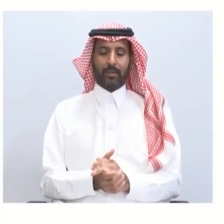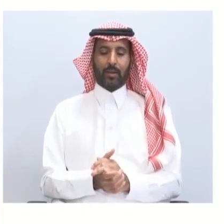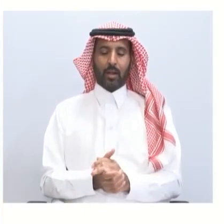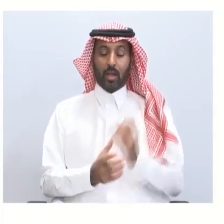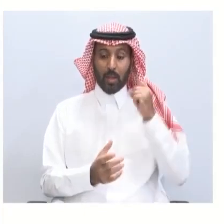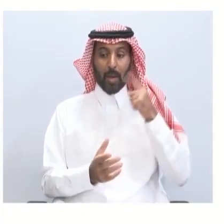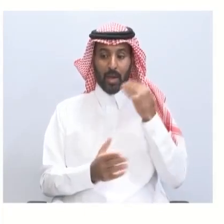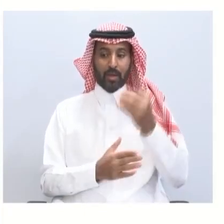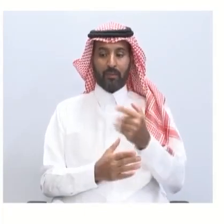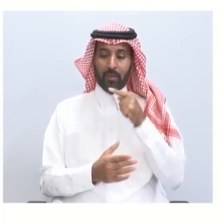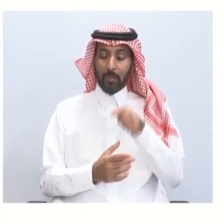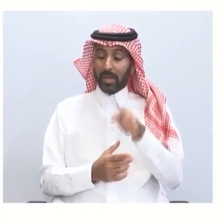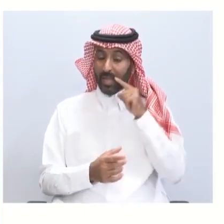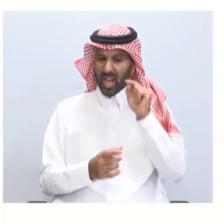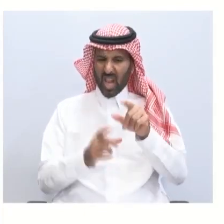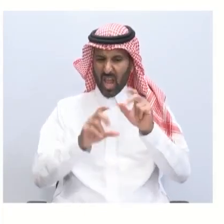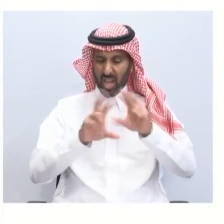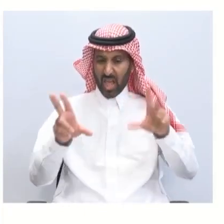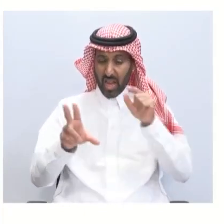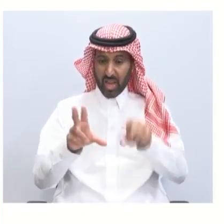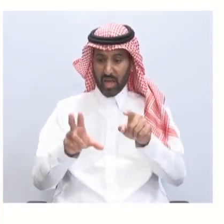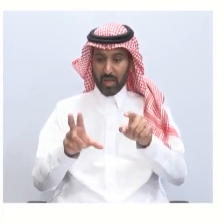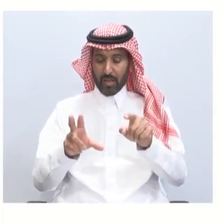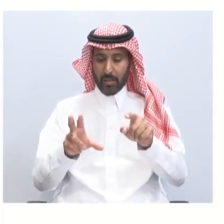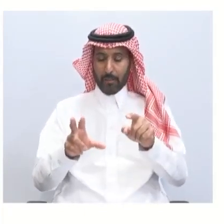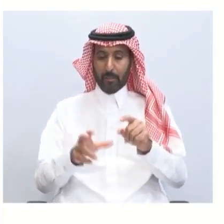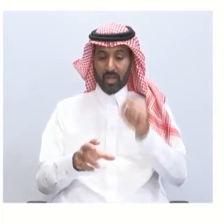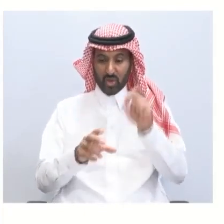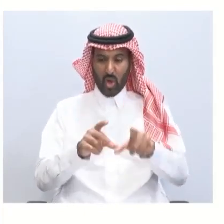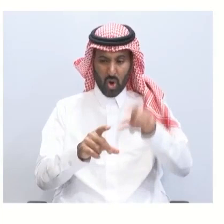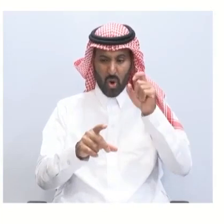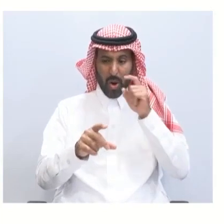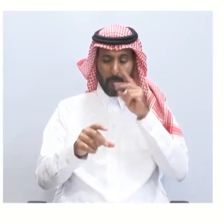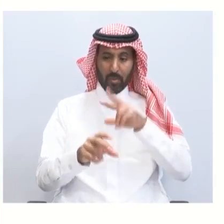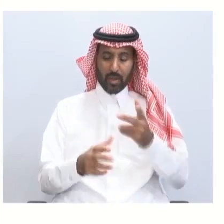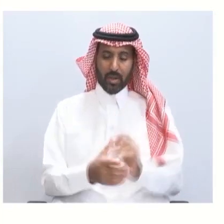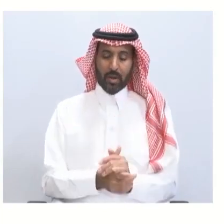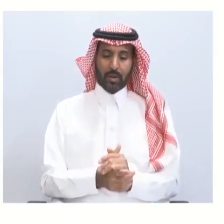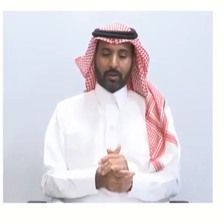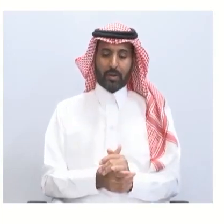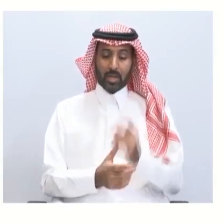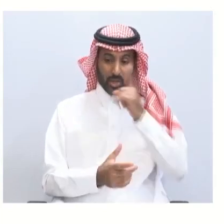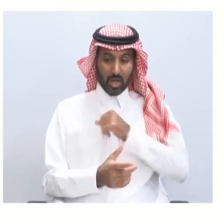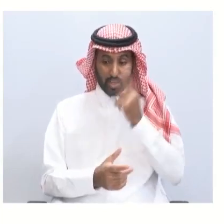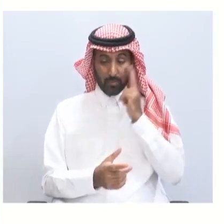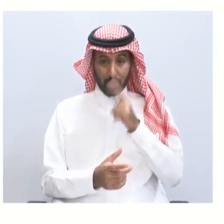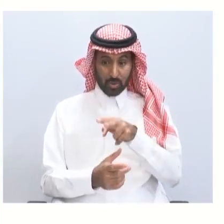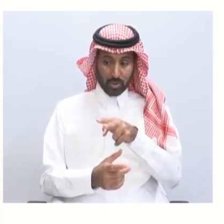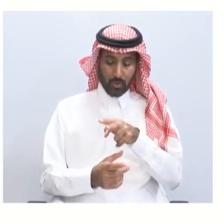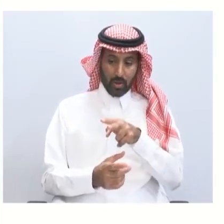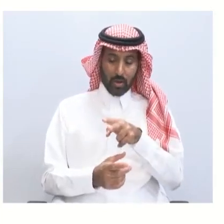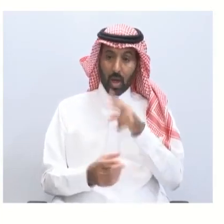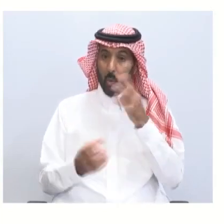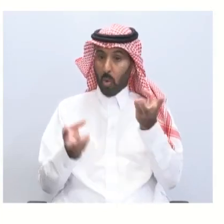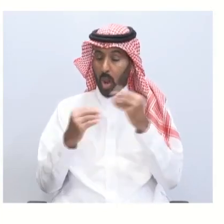لمعرفه ما اذا كان الاعلان طعما مضللا يجب الانتباه الى كون